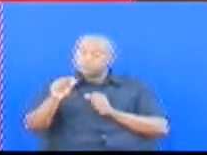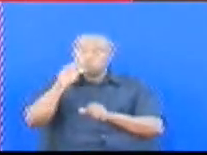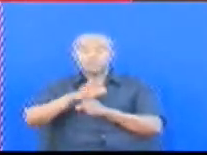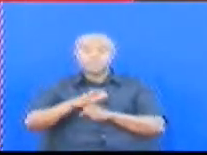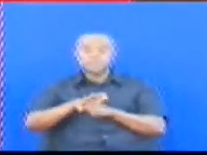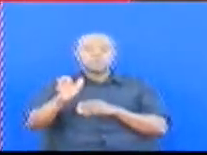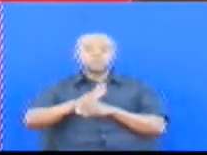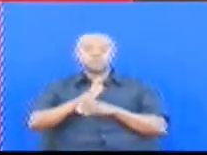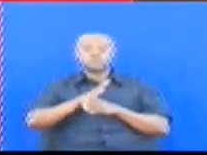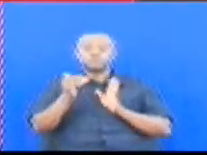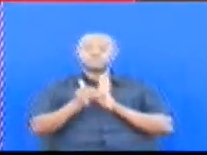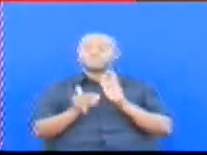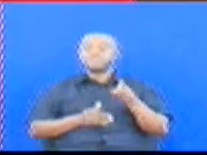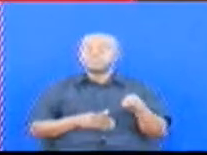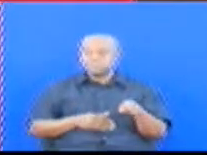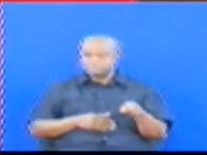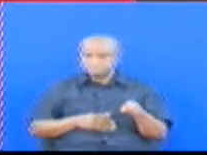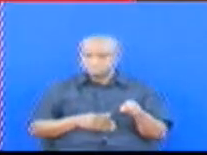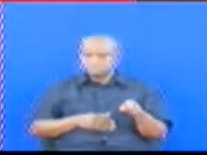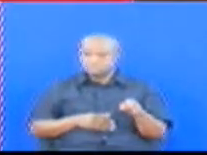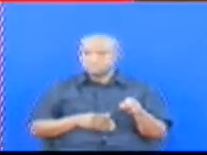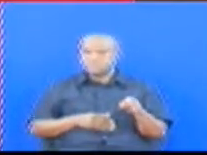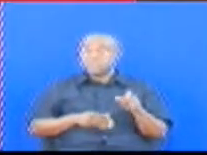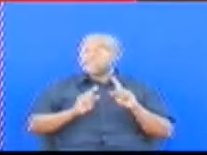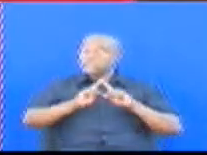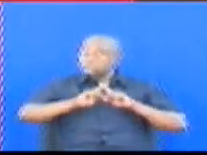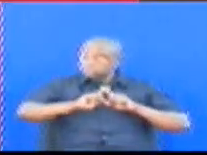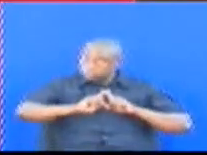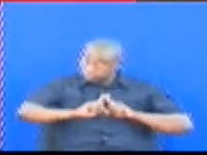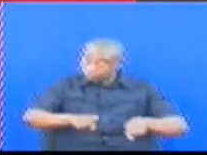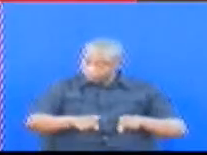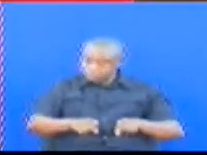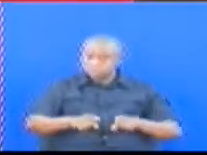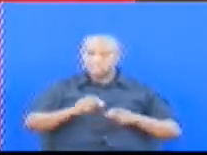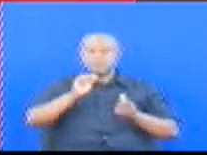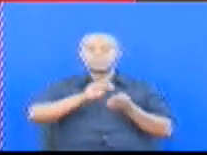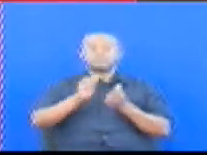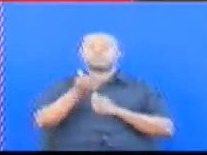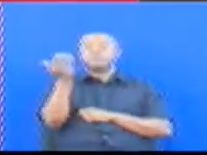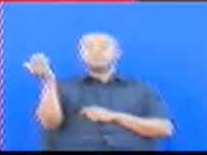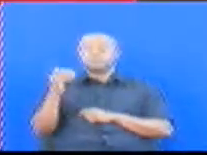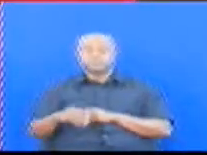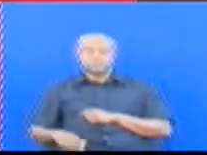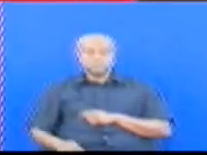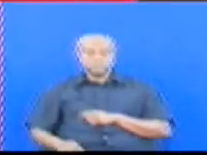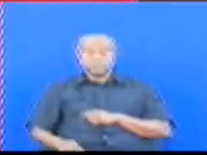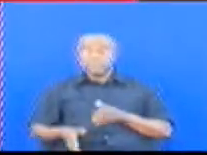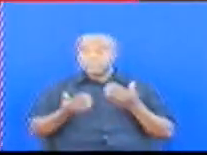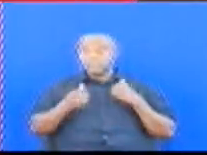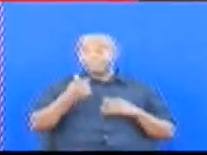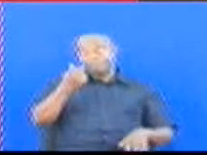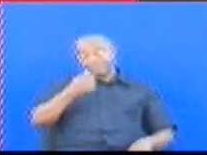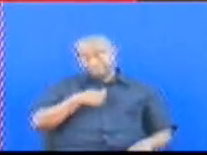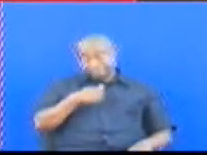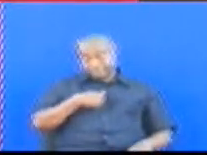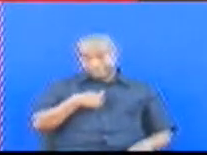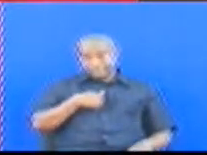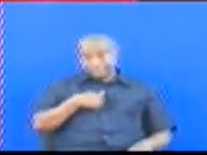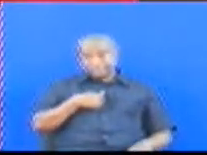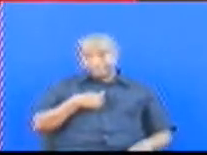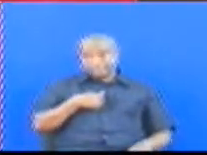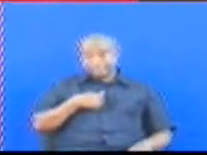na kuliko tasnia zingine zozote. Na kwa mantiki hiyo mimi